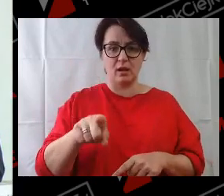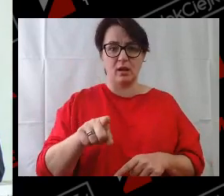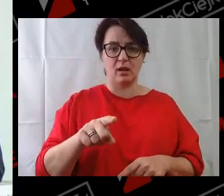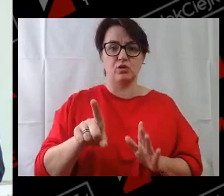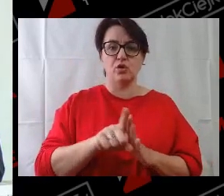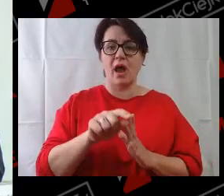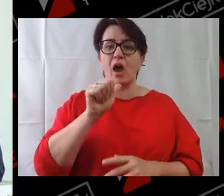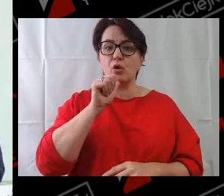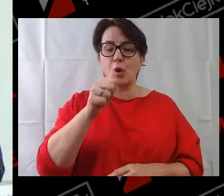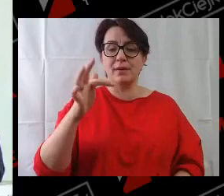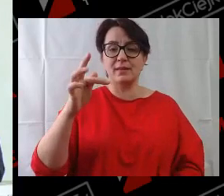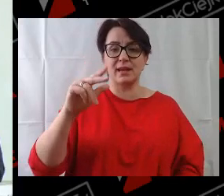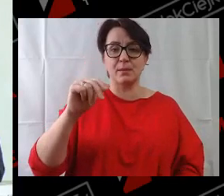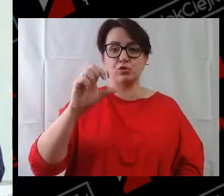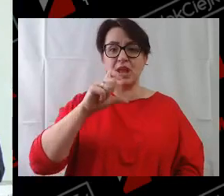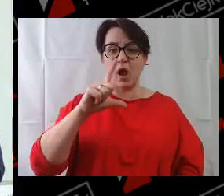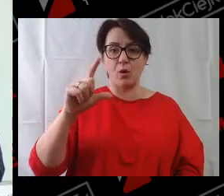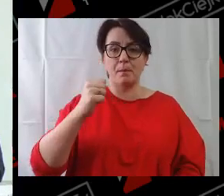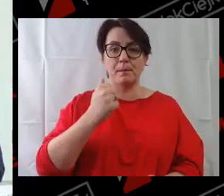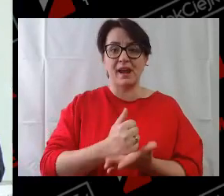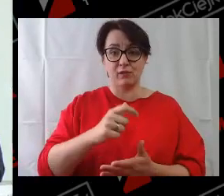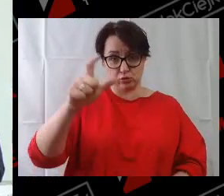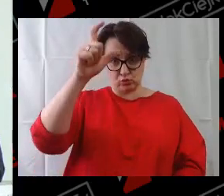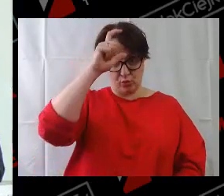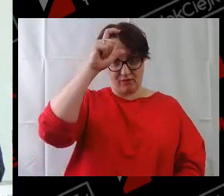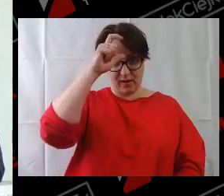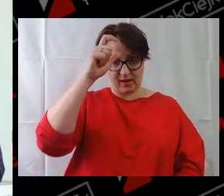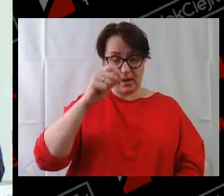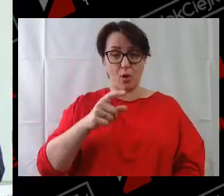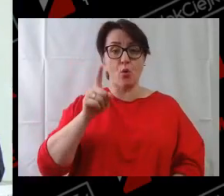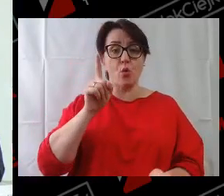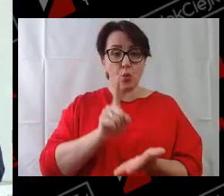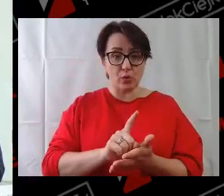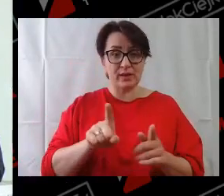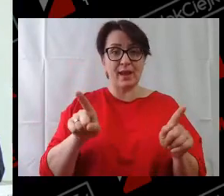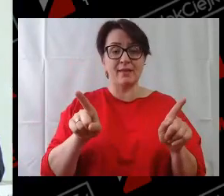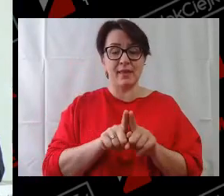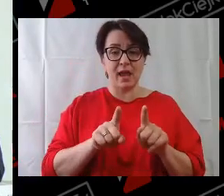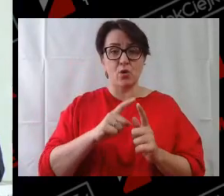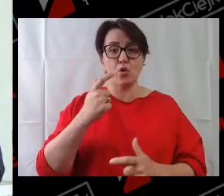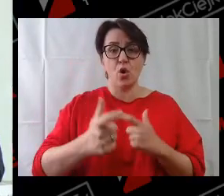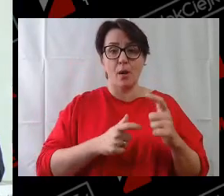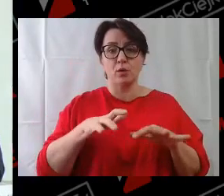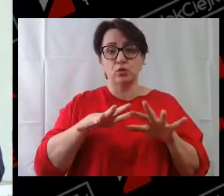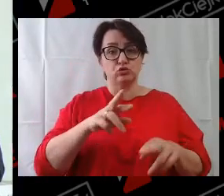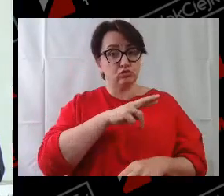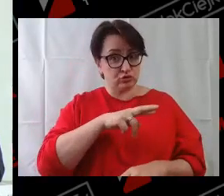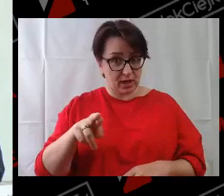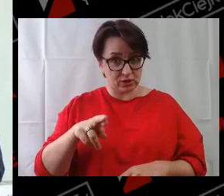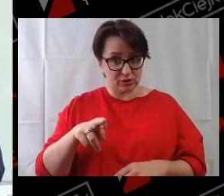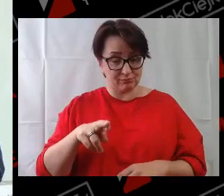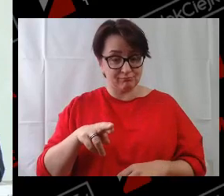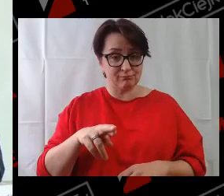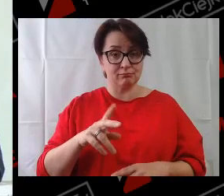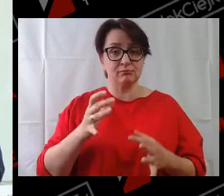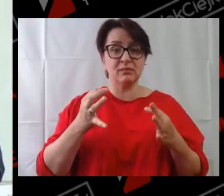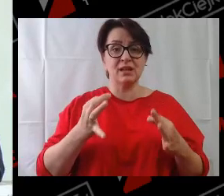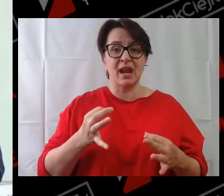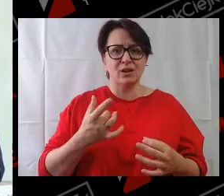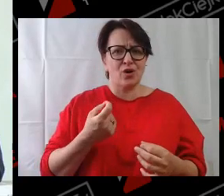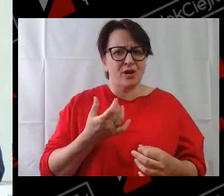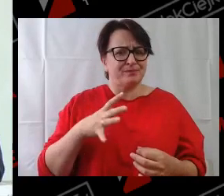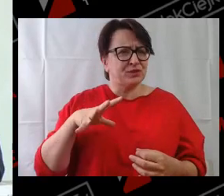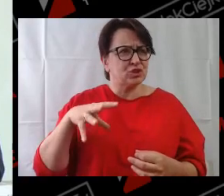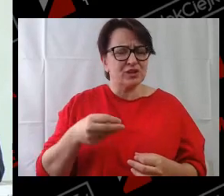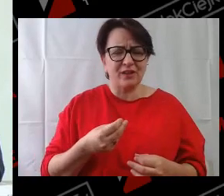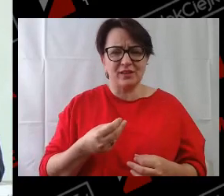Europejskiego Trybunału Praw Człowieka udaje się zrobić dużo rzeczy jak narazie właśnie tylko tak dziwnie się składa że